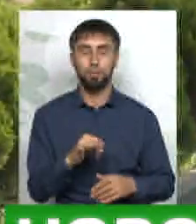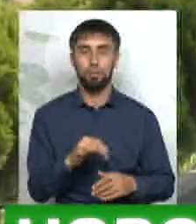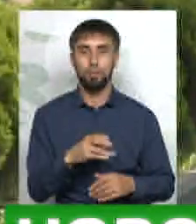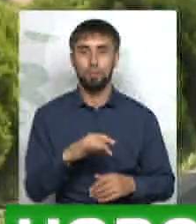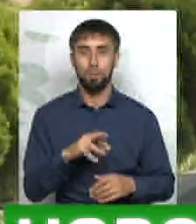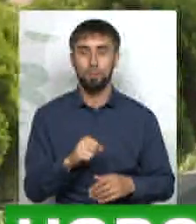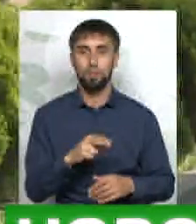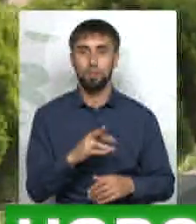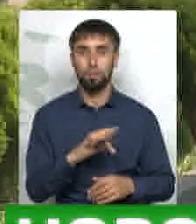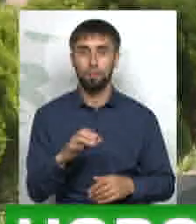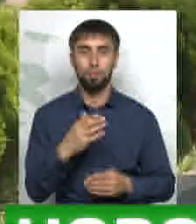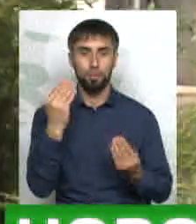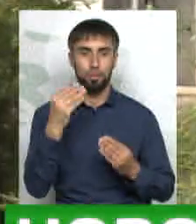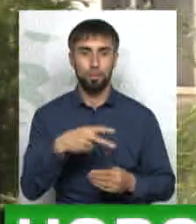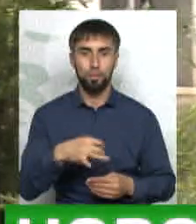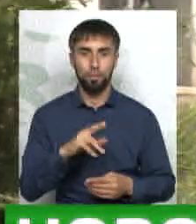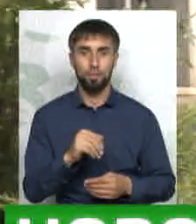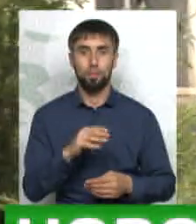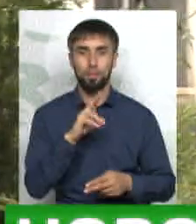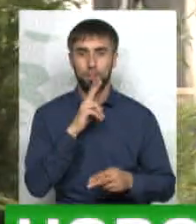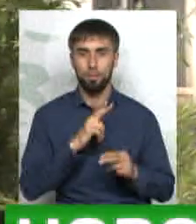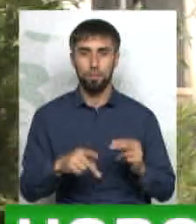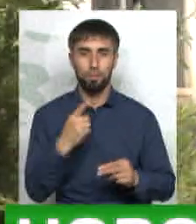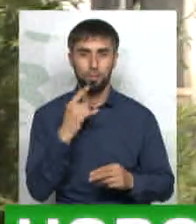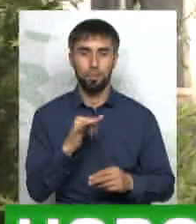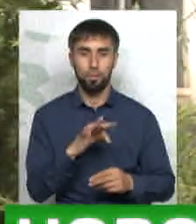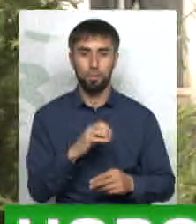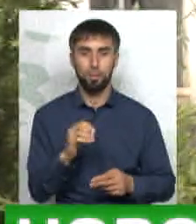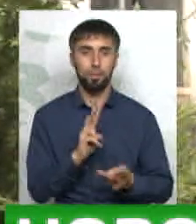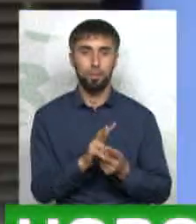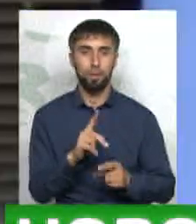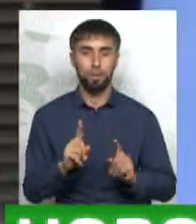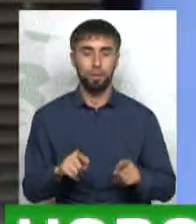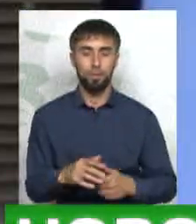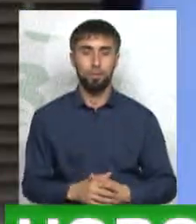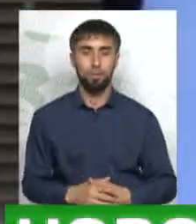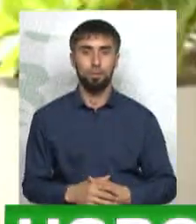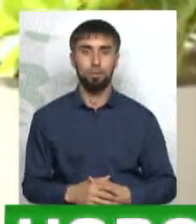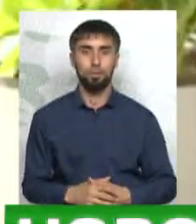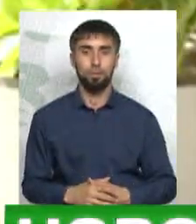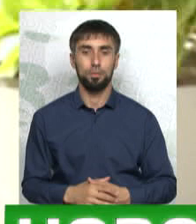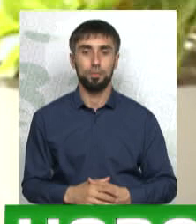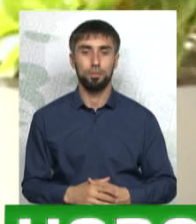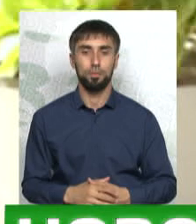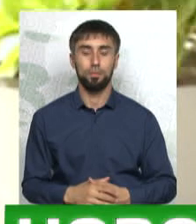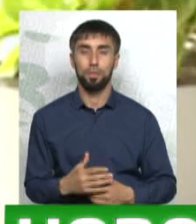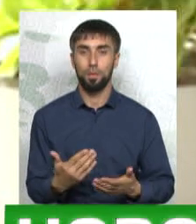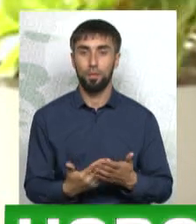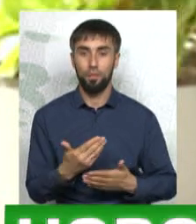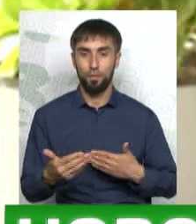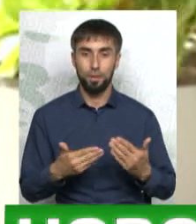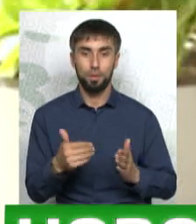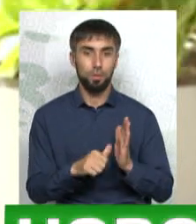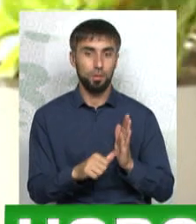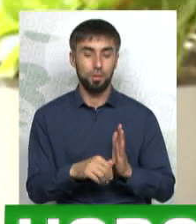симптомы коронавируса, как, например, лихорадка, потеря вкуса и обоняния, встречаются реже. На одного выявленного как минимум 6, а то